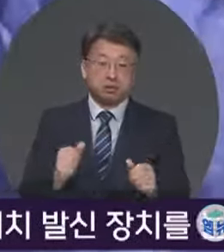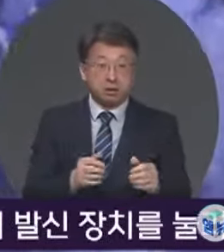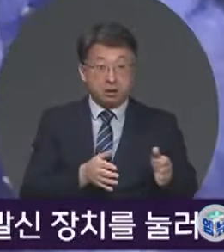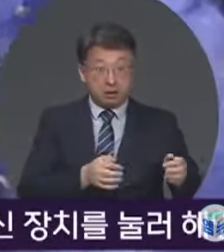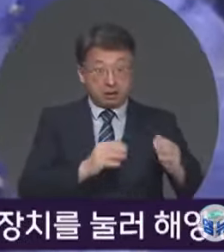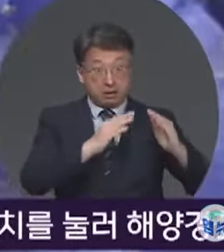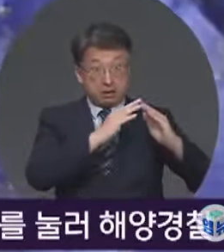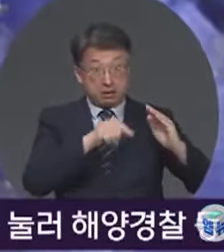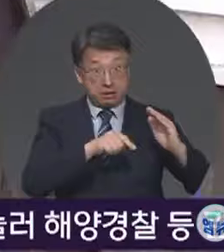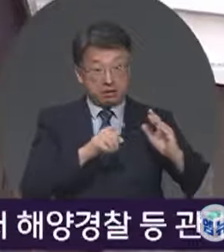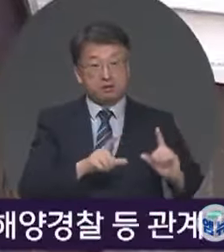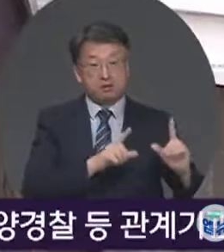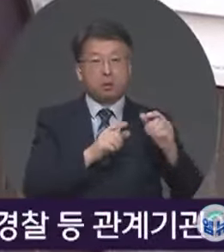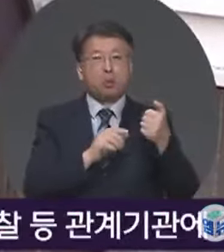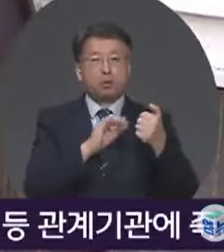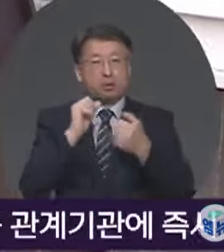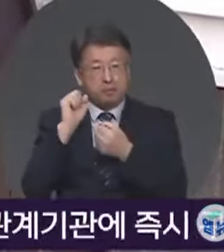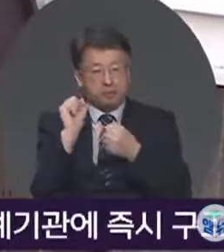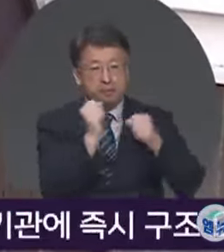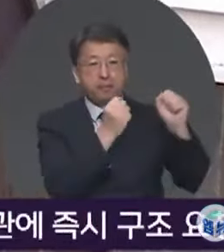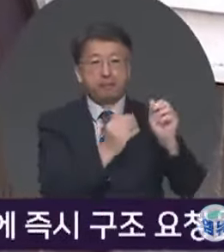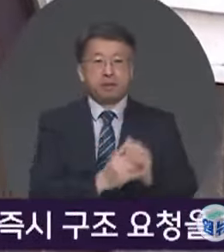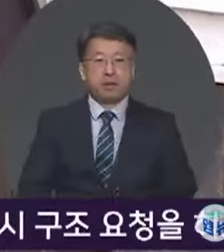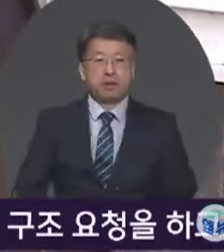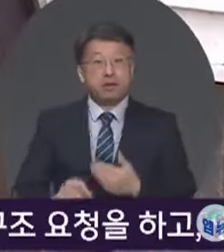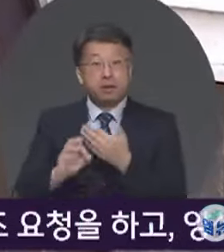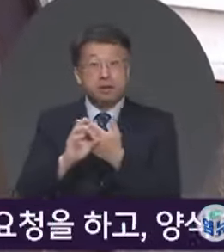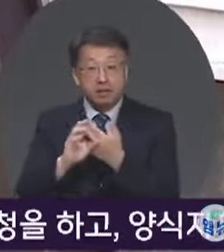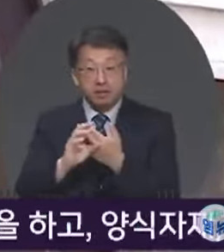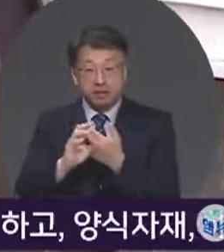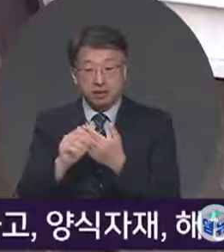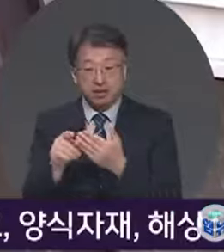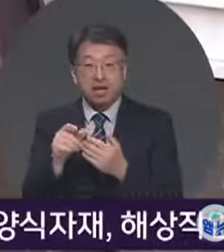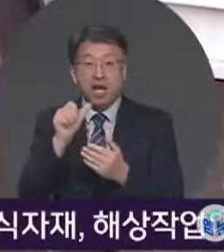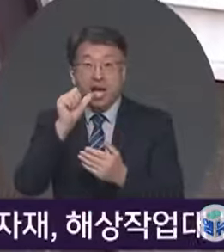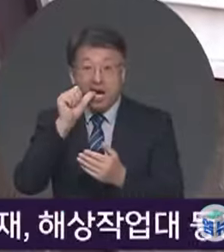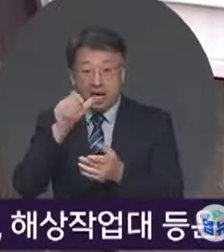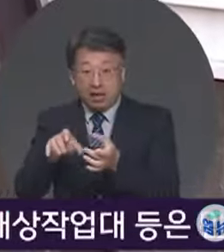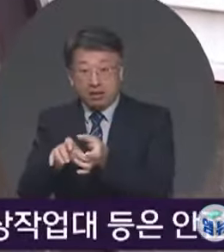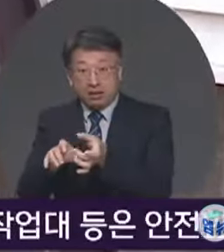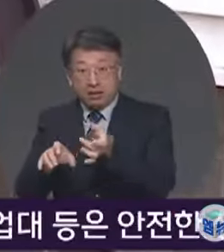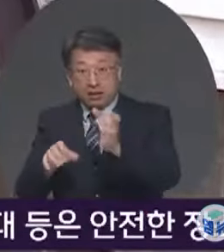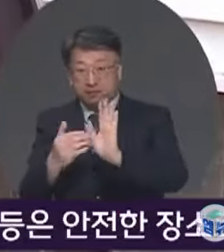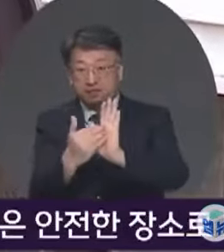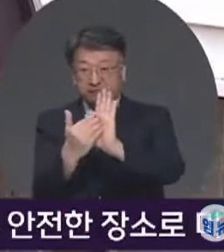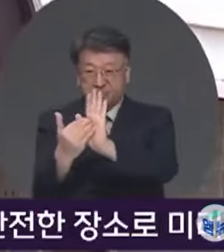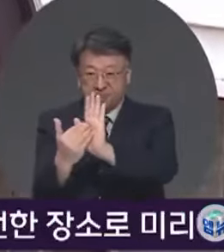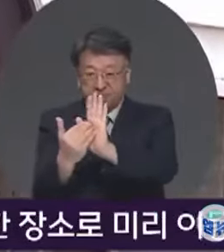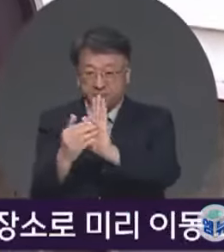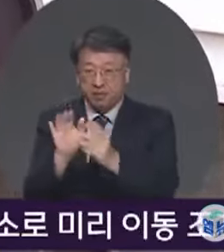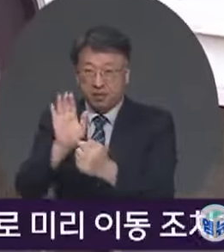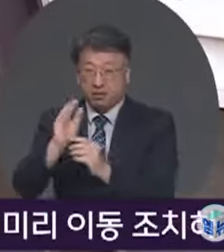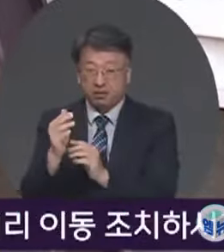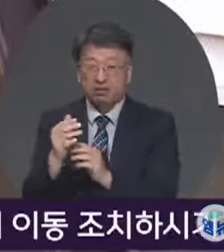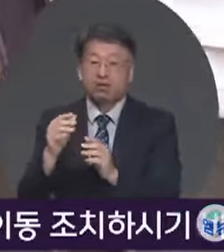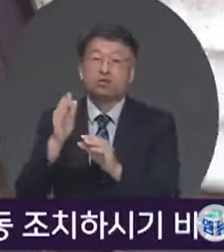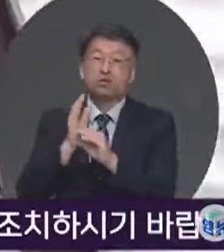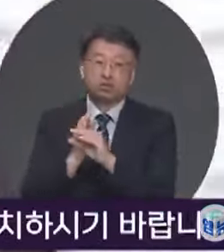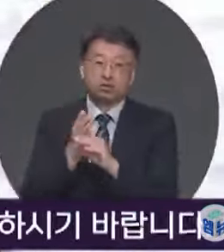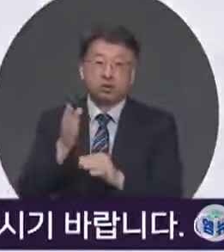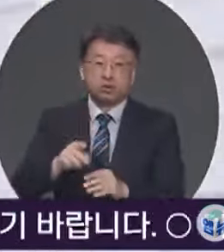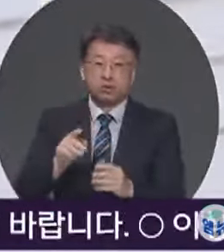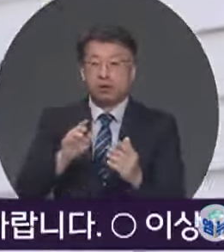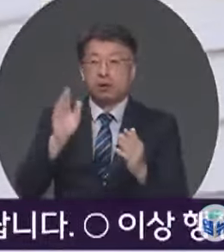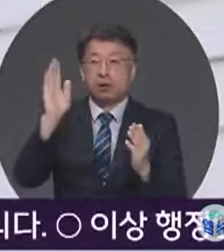명이 대피했습니다. 현재는 임시 지지대보다 강한 H모양 지지대로 보강해놨지만 여전히 일부 옹벽이